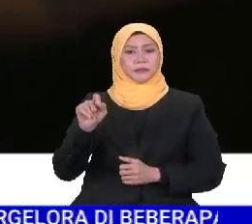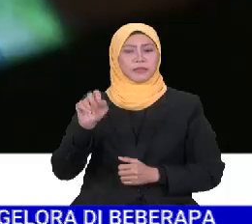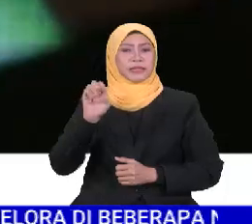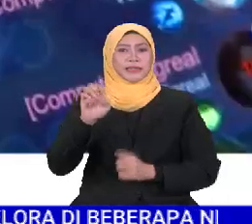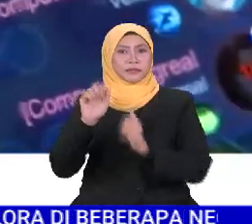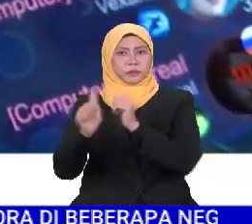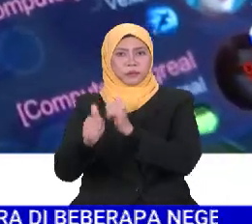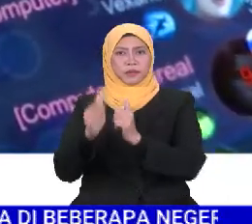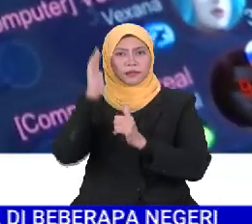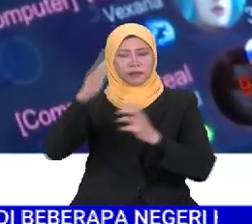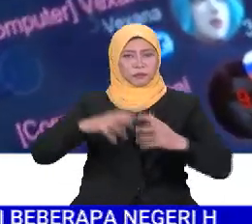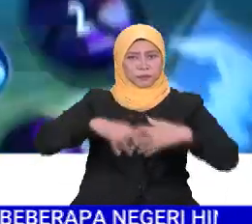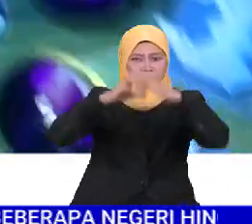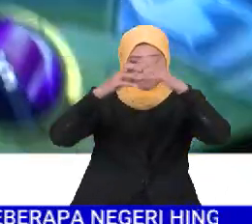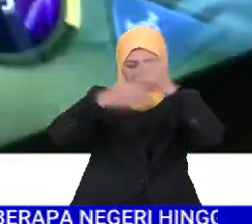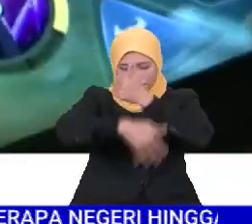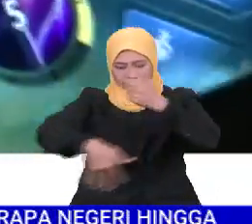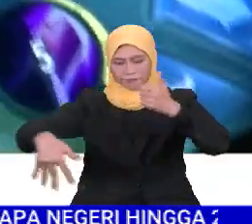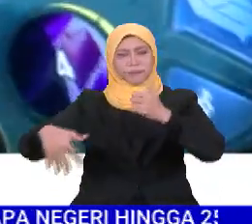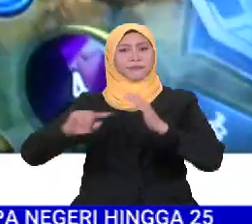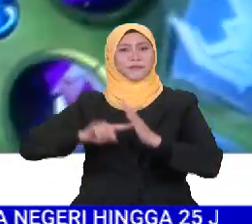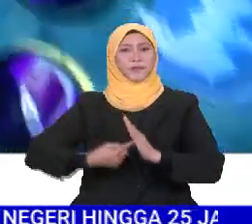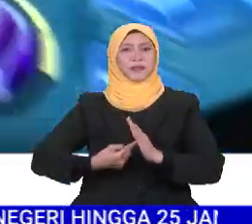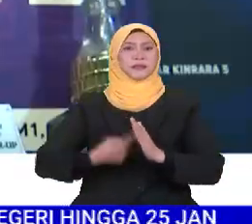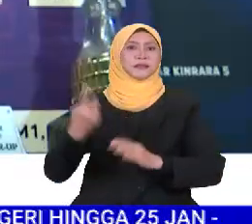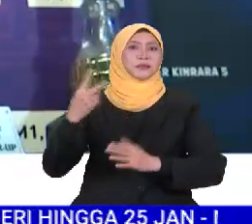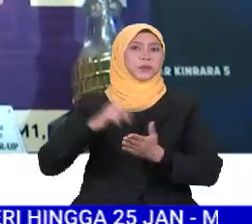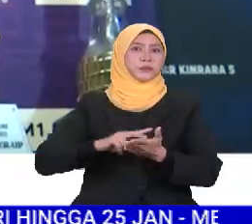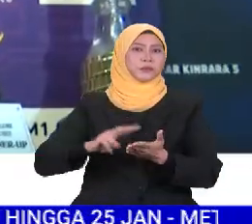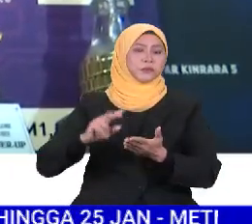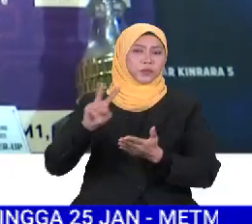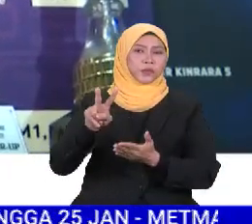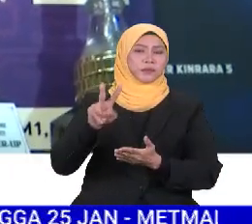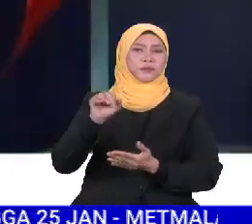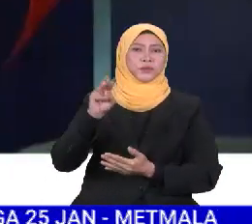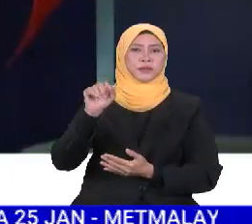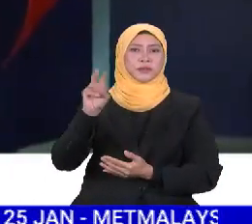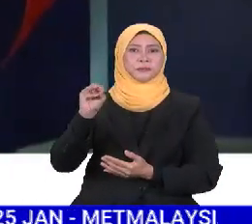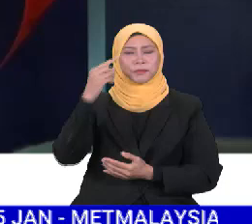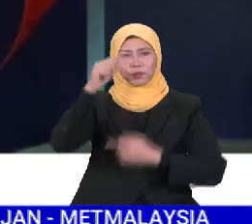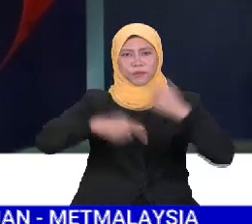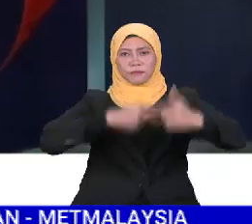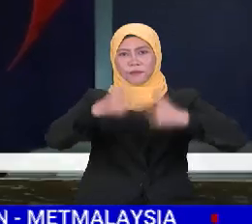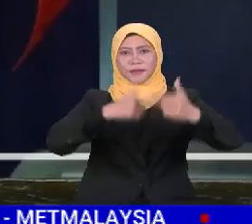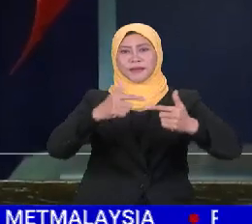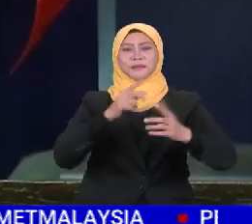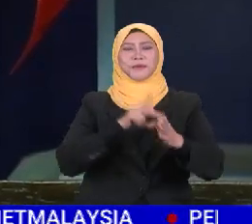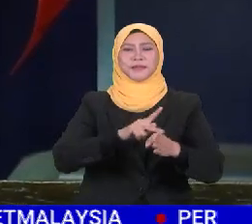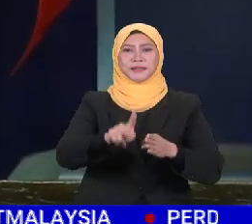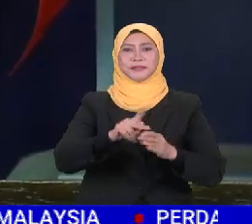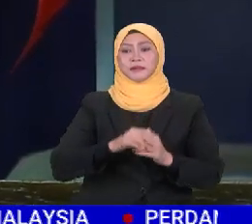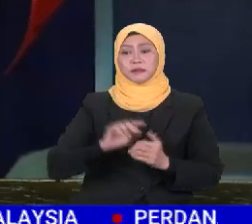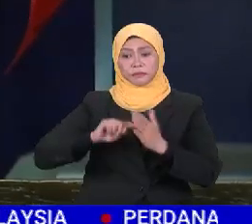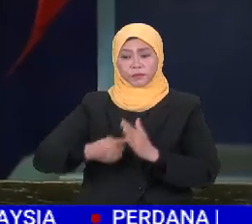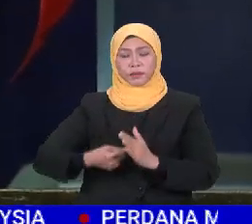membentuk pemain dari akar umbi yang telah bermula selama 2 musim lalu untuk bermain di Liga profesional pasukan itu